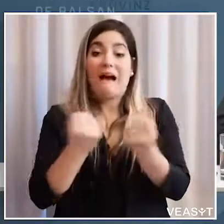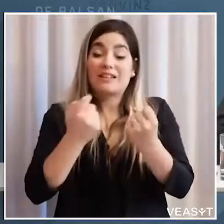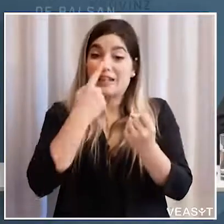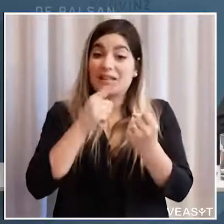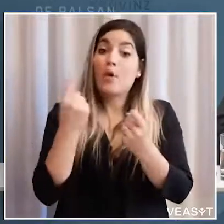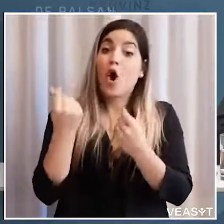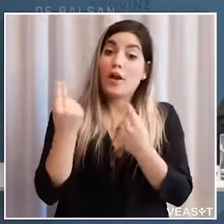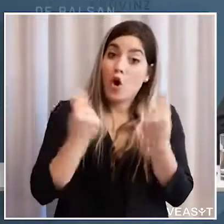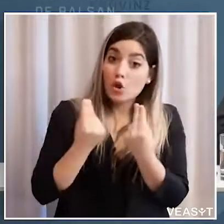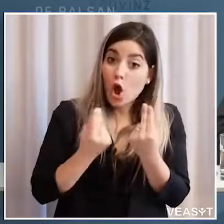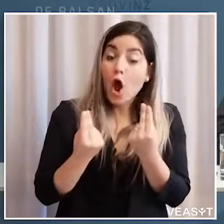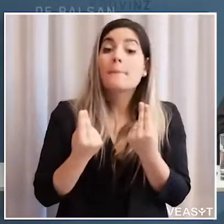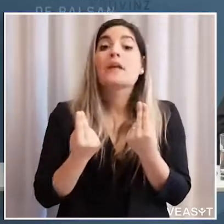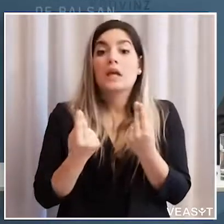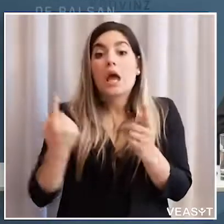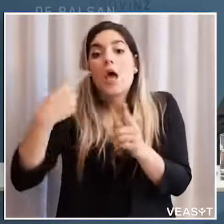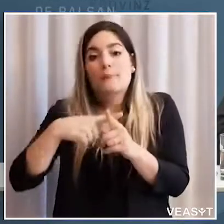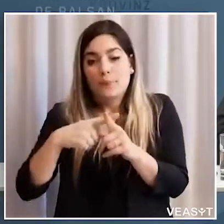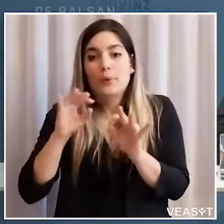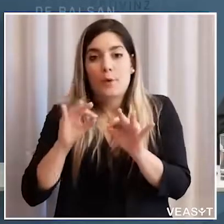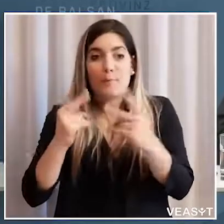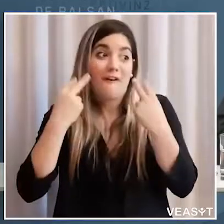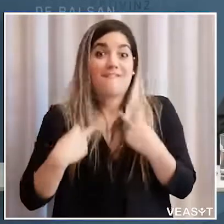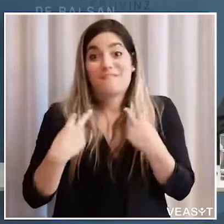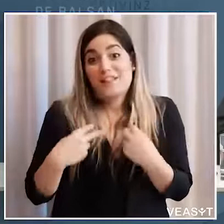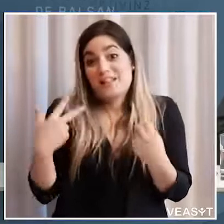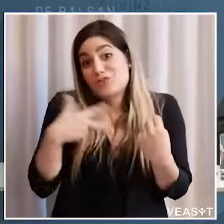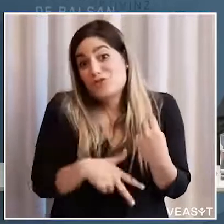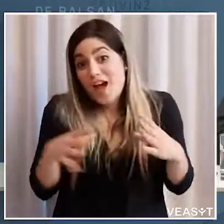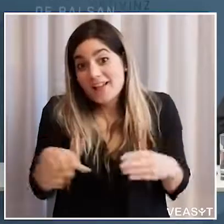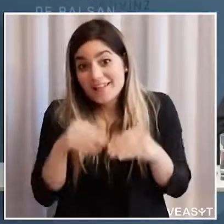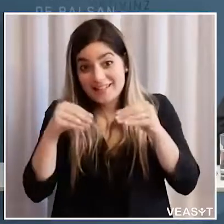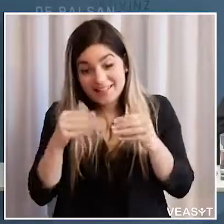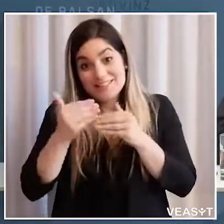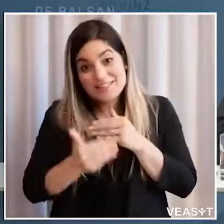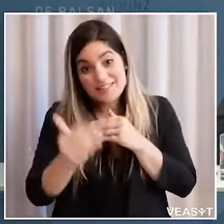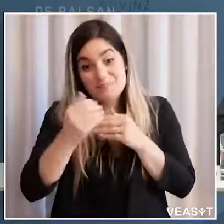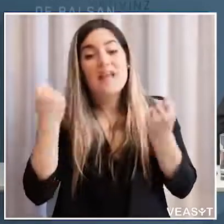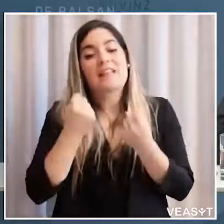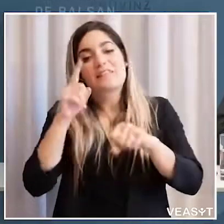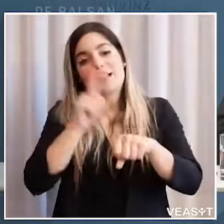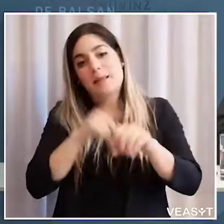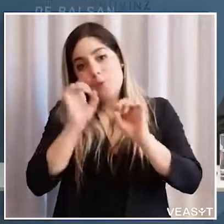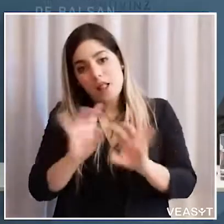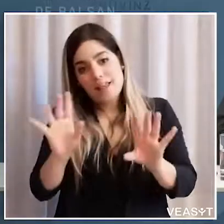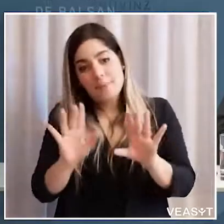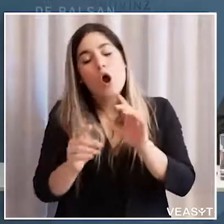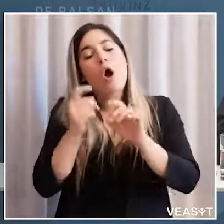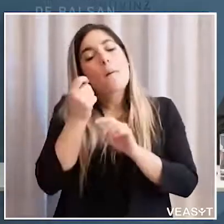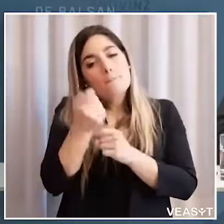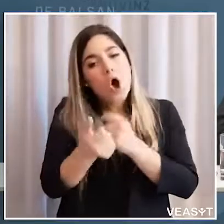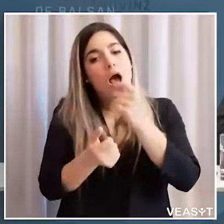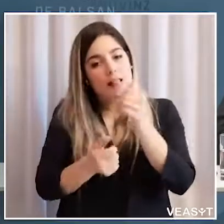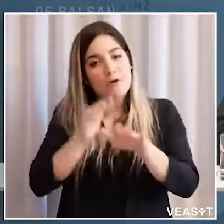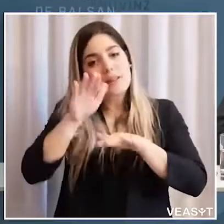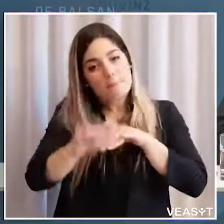attività economiche ma anche stiamo iniziando anche la nostra vita sociale le attività di tempo libero